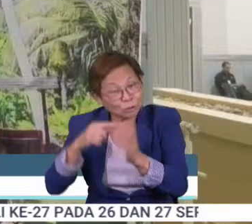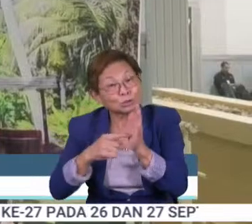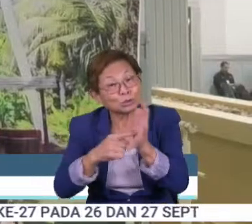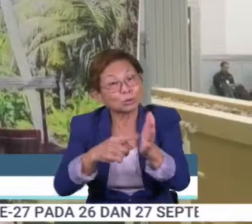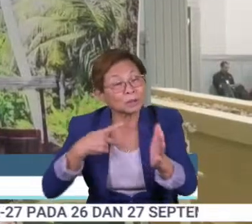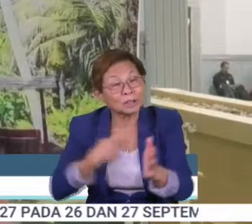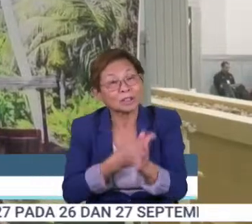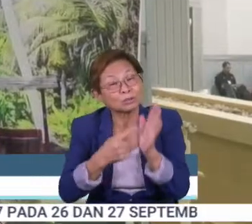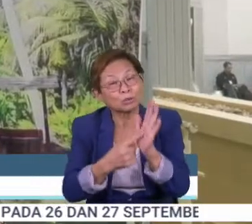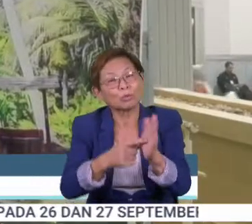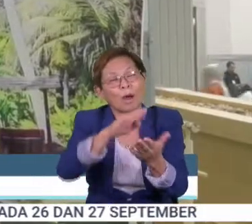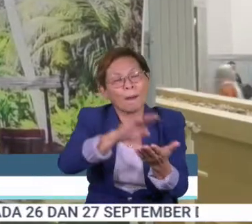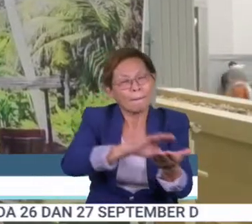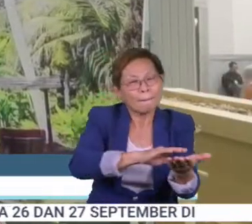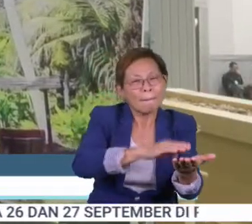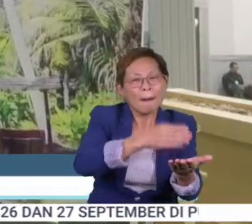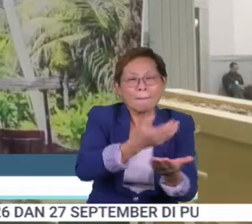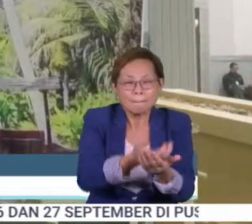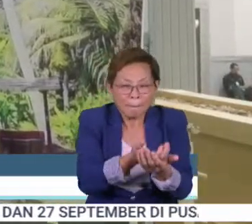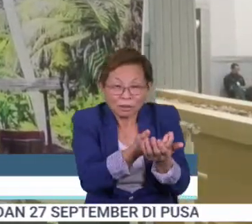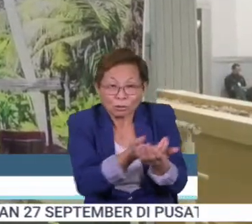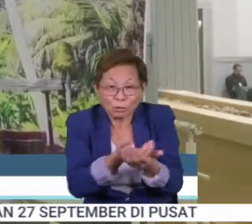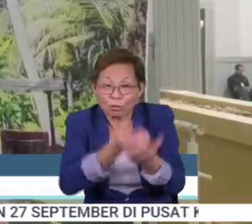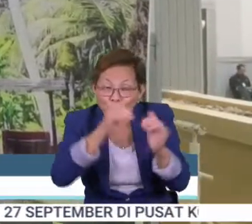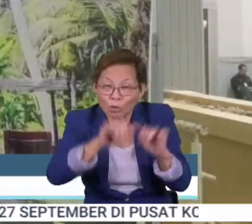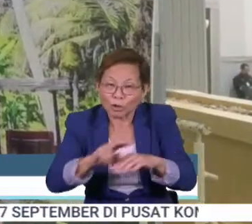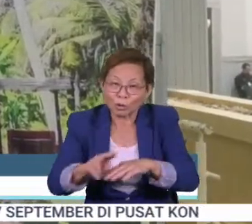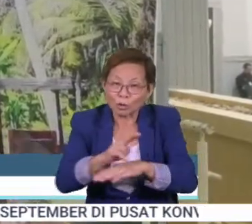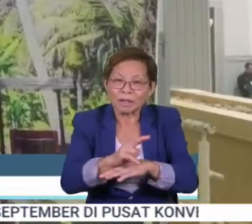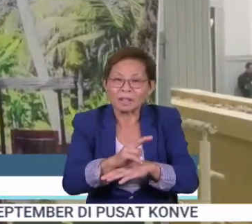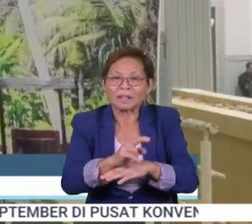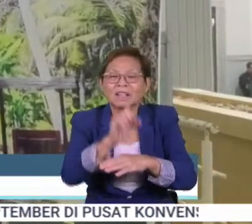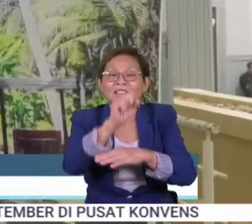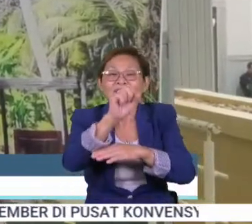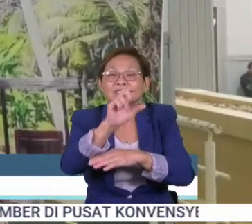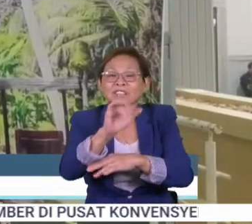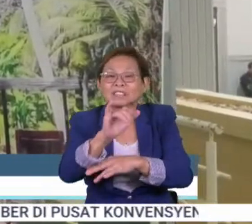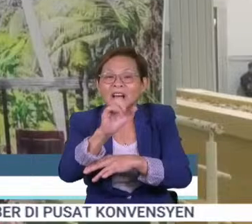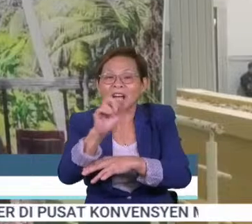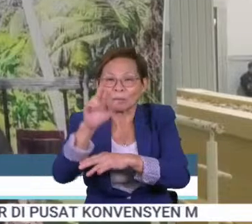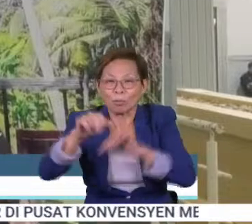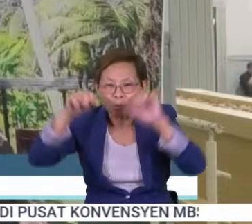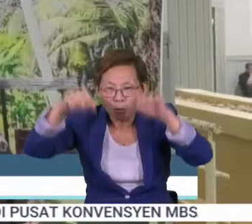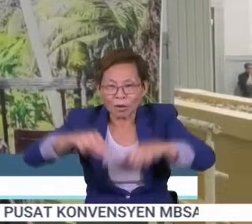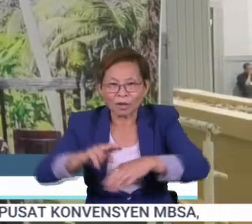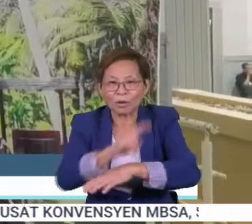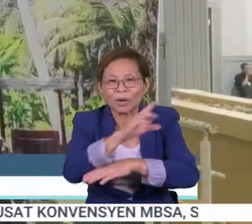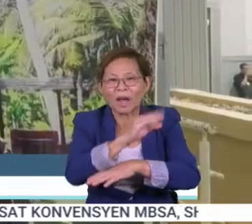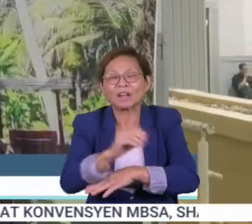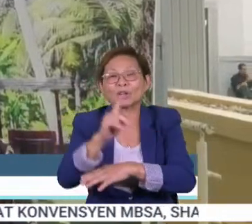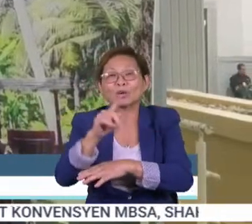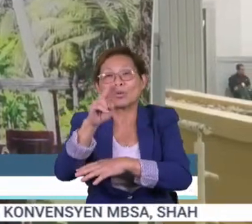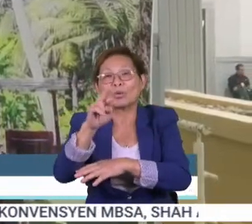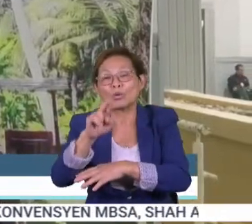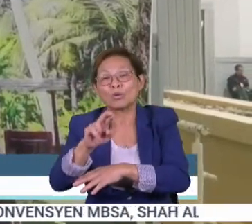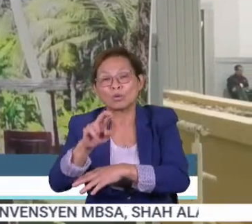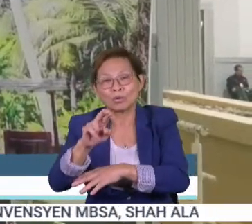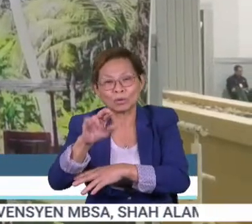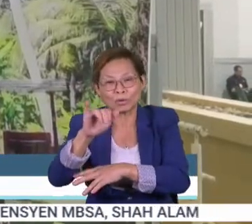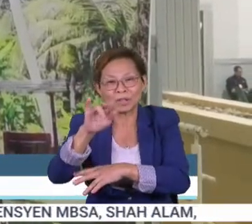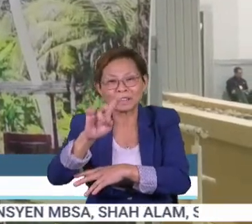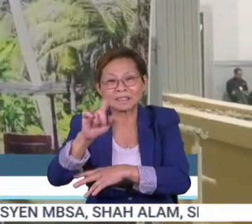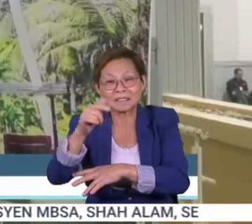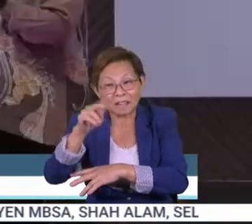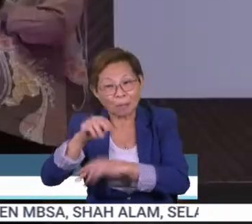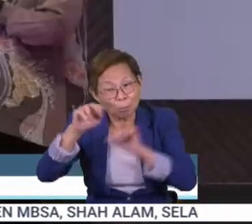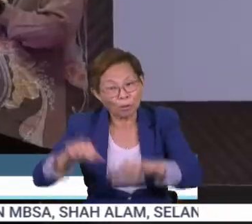bagaimana pantun boleh digunakan, bagaimana syair itu boleh digunakan dan juga bagaimana gurindam boleh digunakan. Jadi ini ada